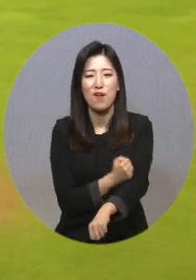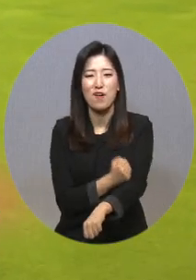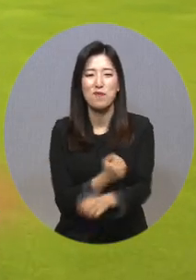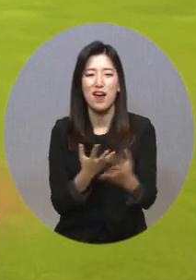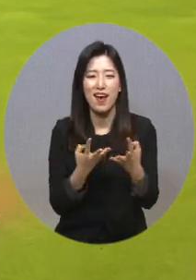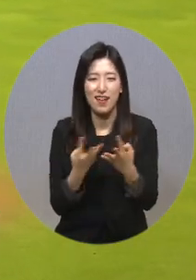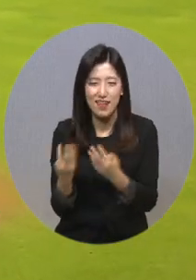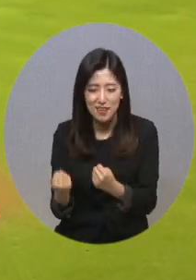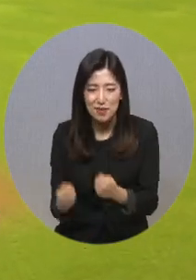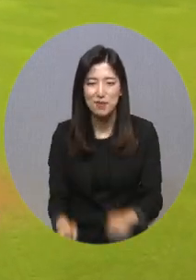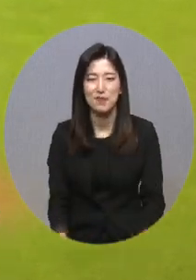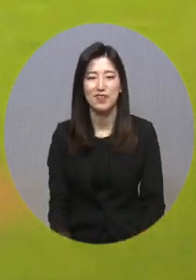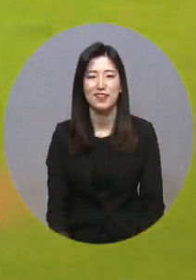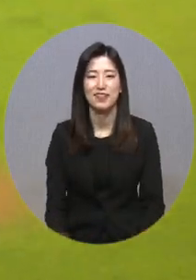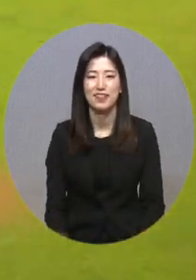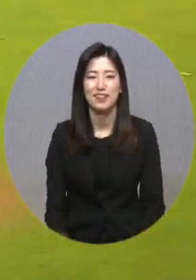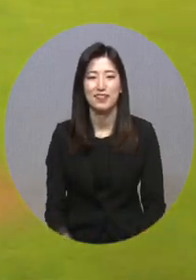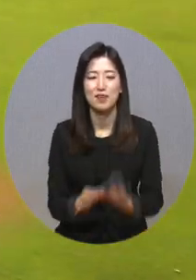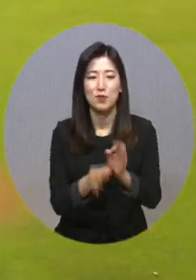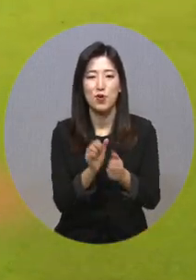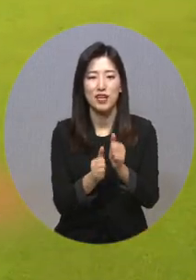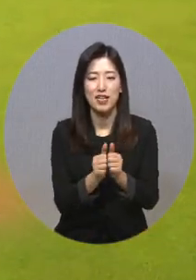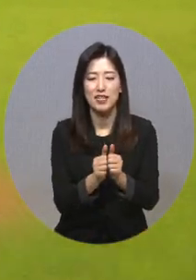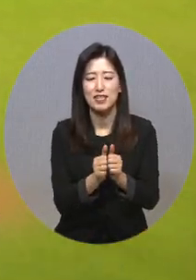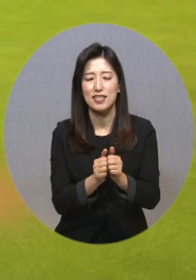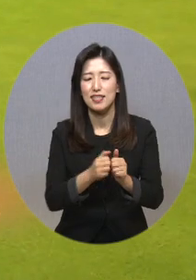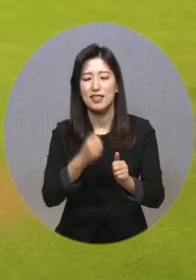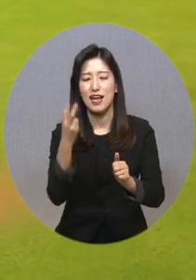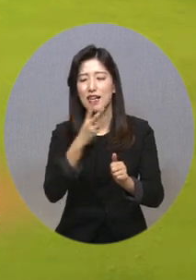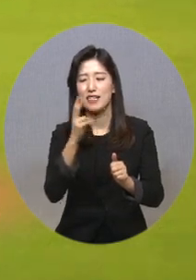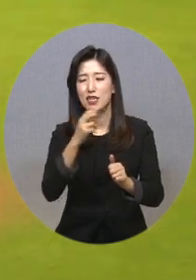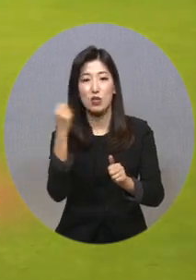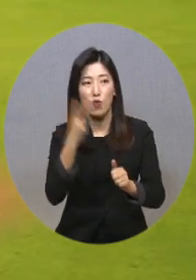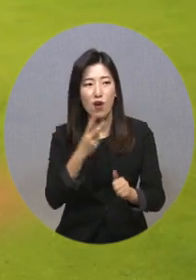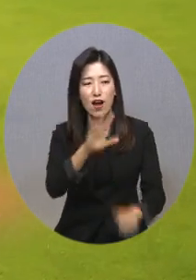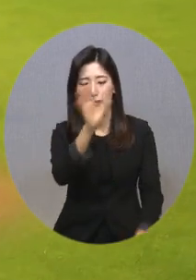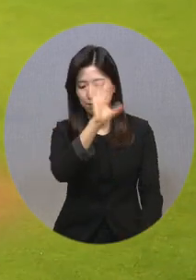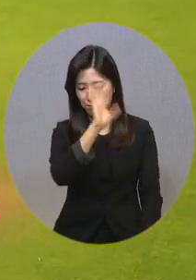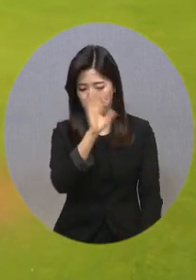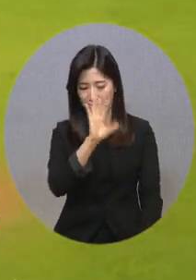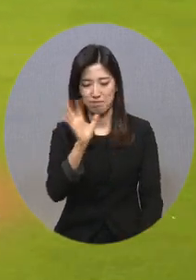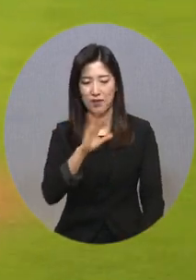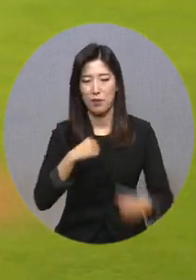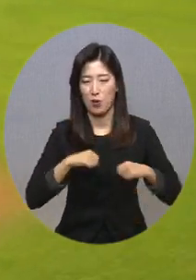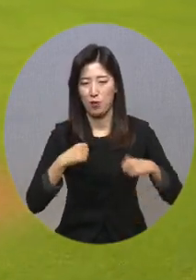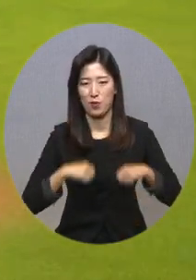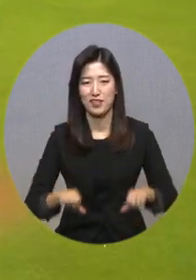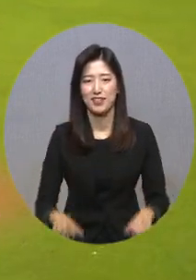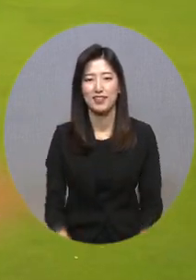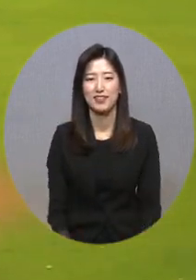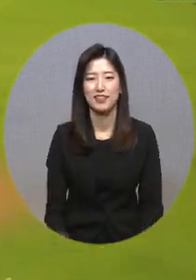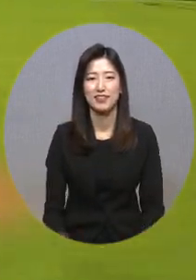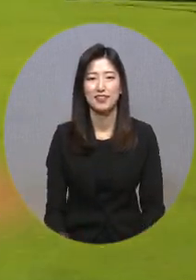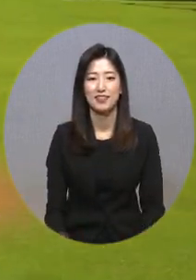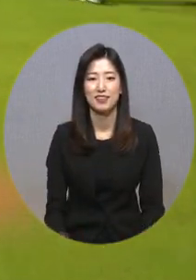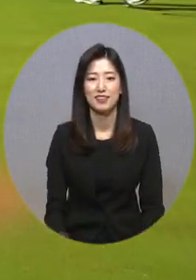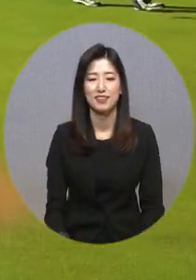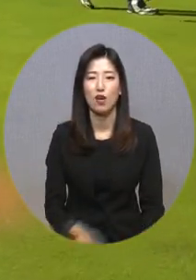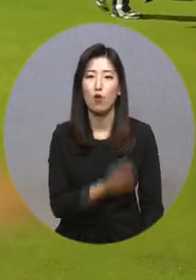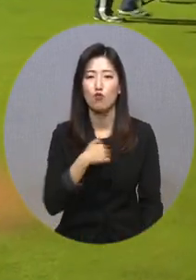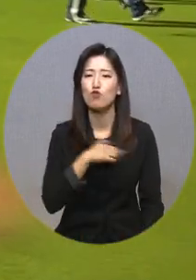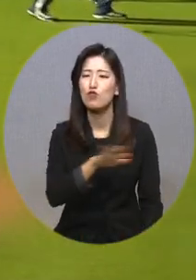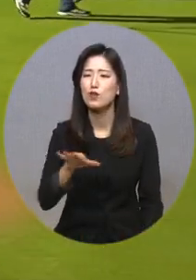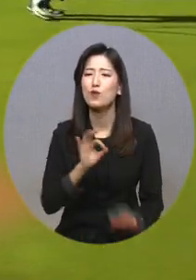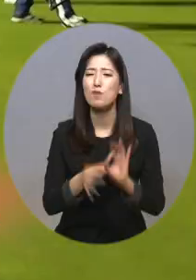아 sr 아세요 소프 다시 왼쪽 놓으세요 아 나야 뭐 아 우리야 풀어